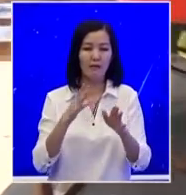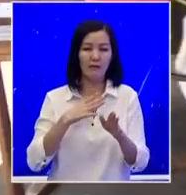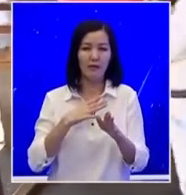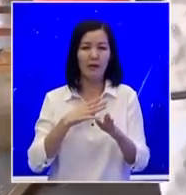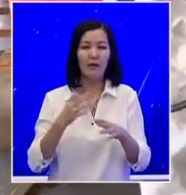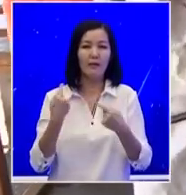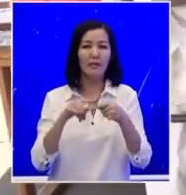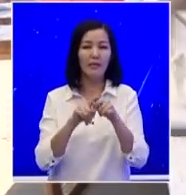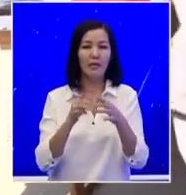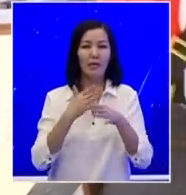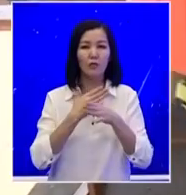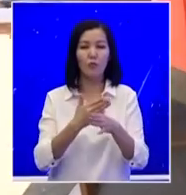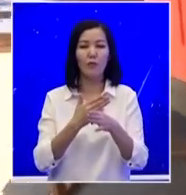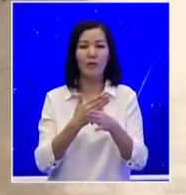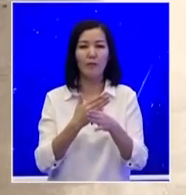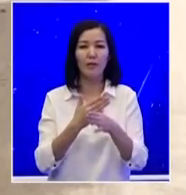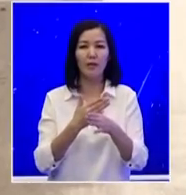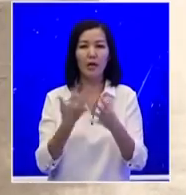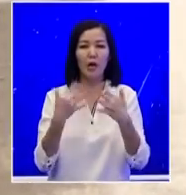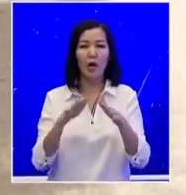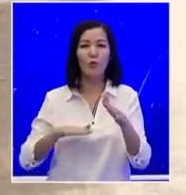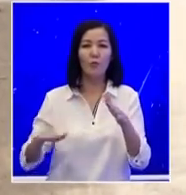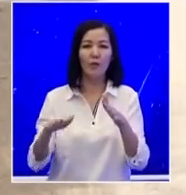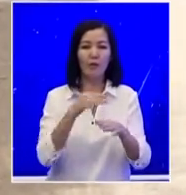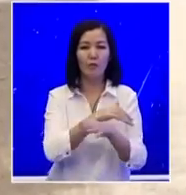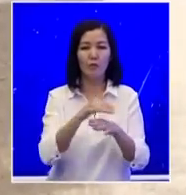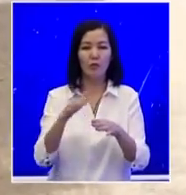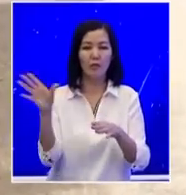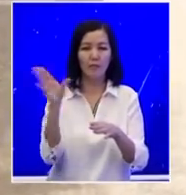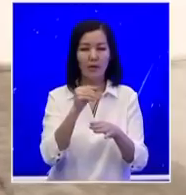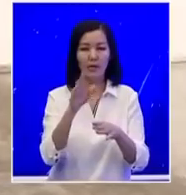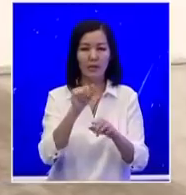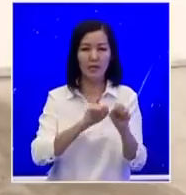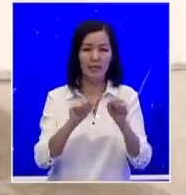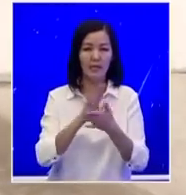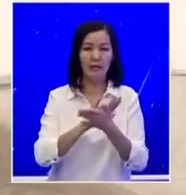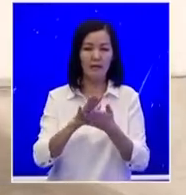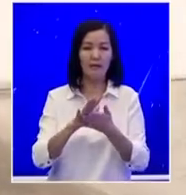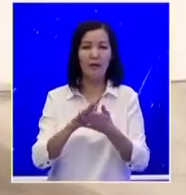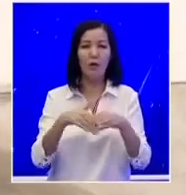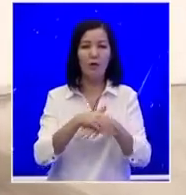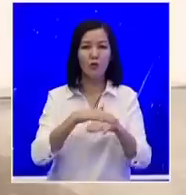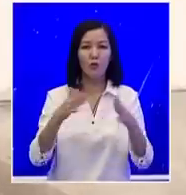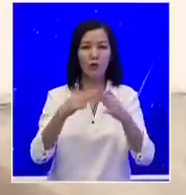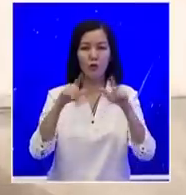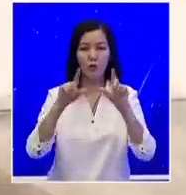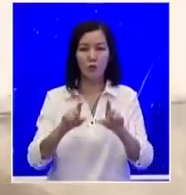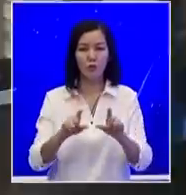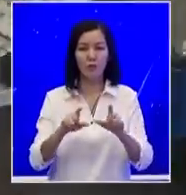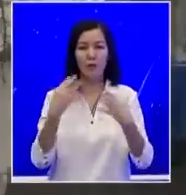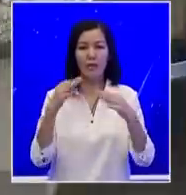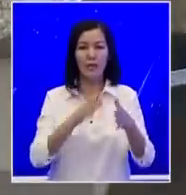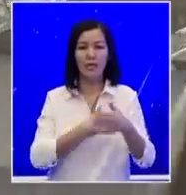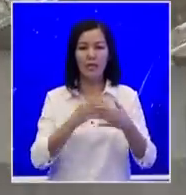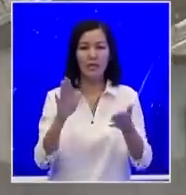арнайы техникалардың көмегімен де елді мекен көшелері бұл шарадан тыс қалып жатқан жоқ. Тұрғындар үйден шықпау үшін еріктілер